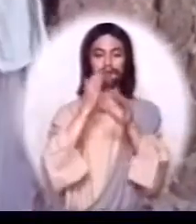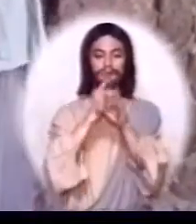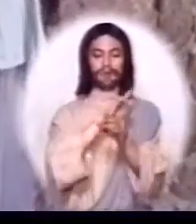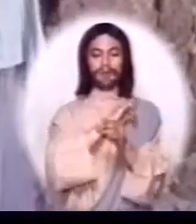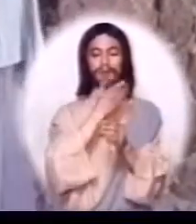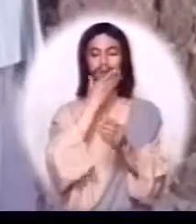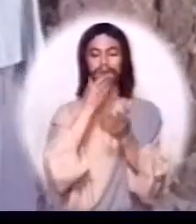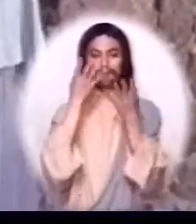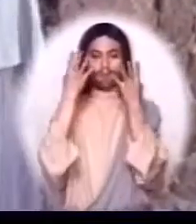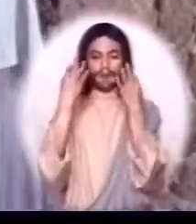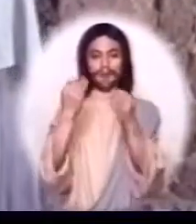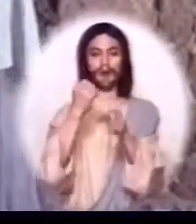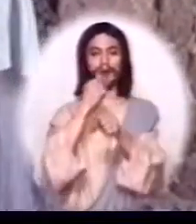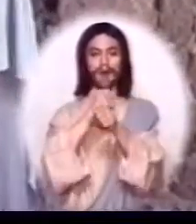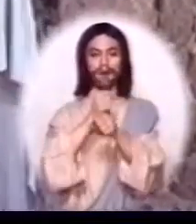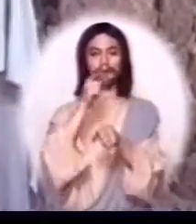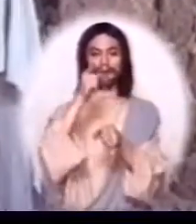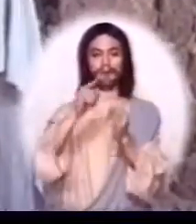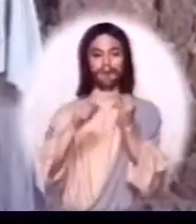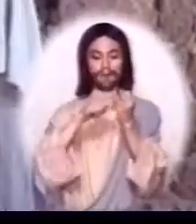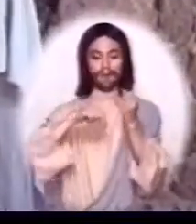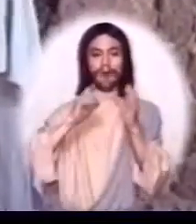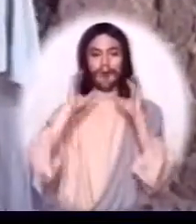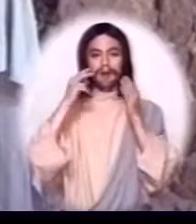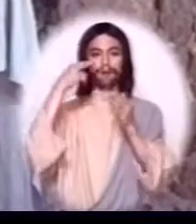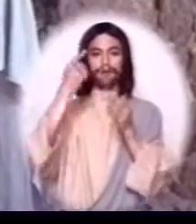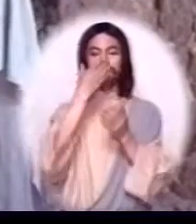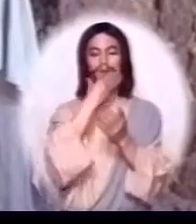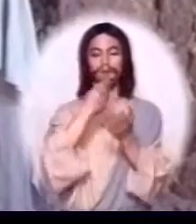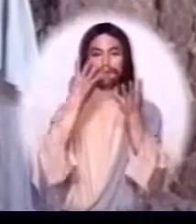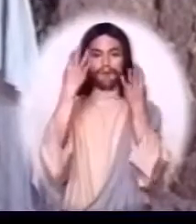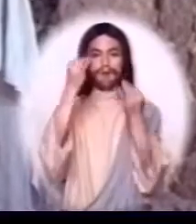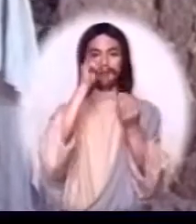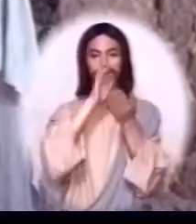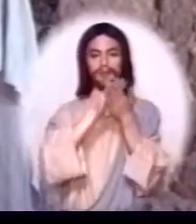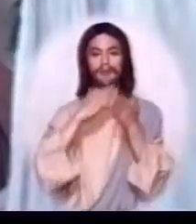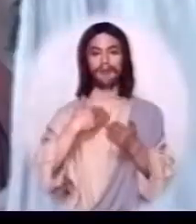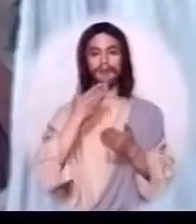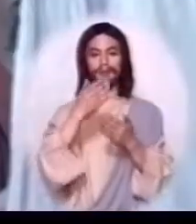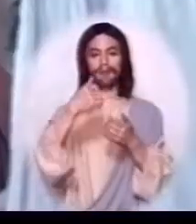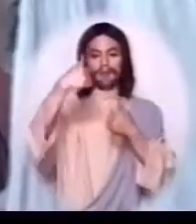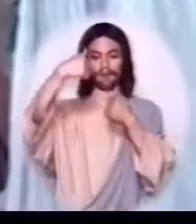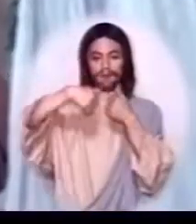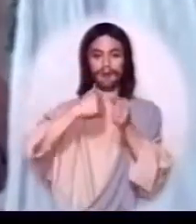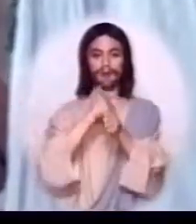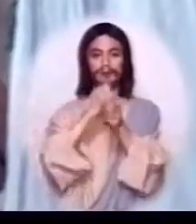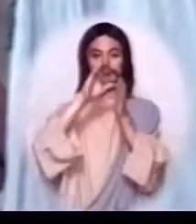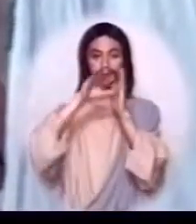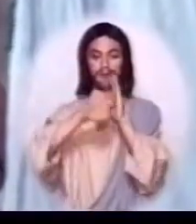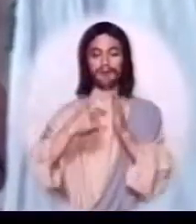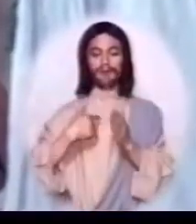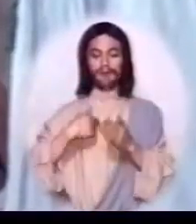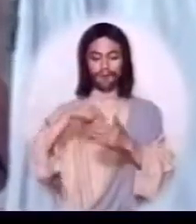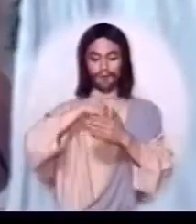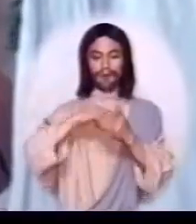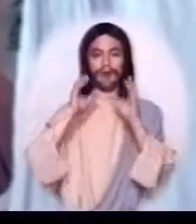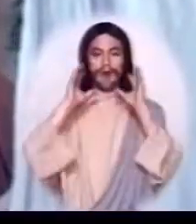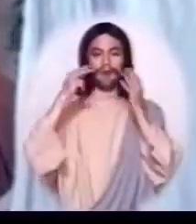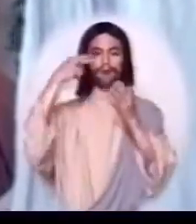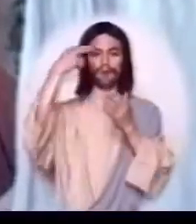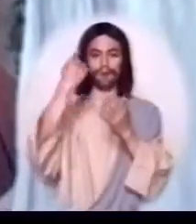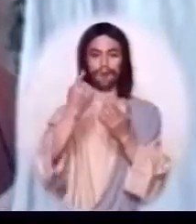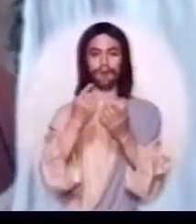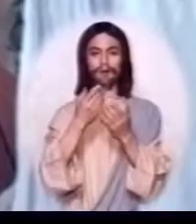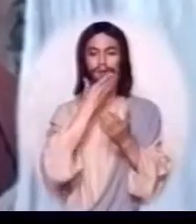여자 중에 네가 가장 복이 있으며 네 태중에 아이도 복이 있다. 내가 너의 인사를 받자마자 내 속에